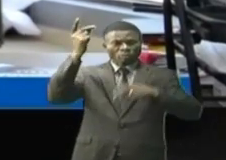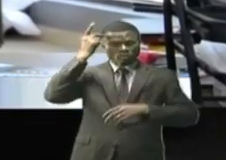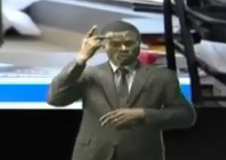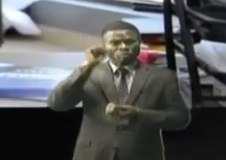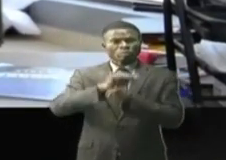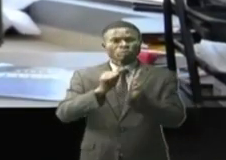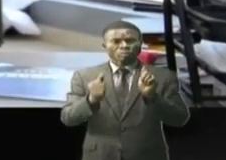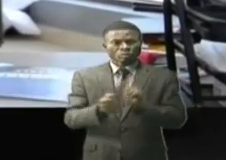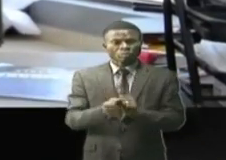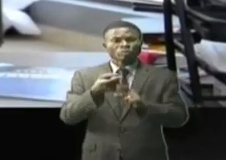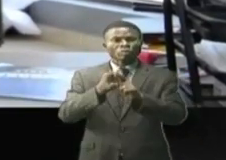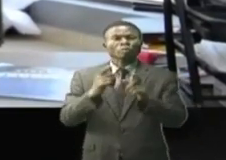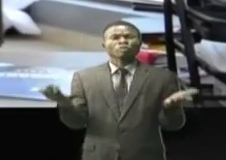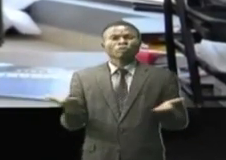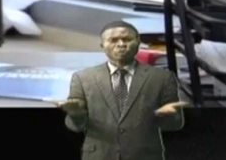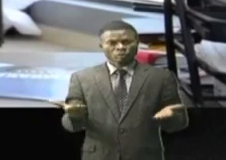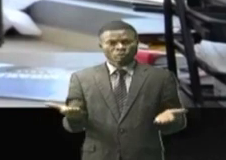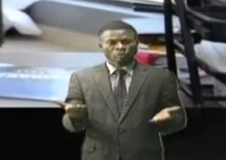problème est